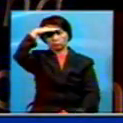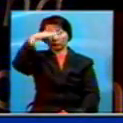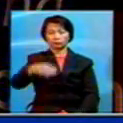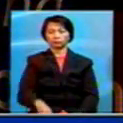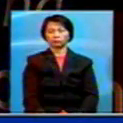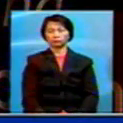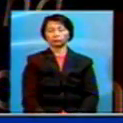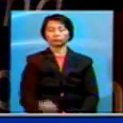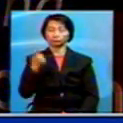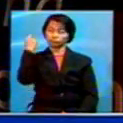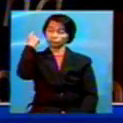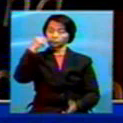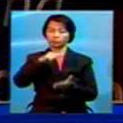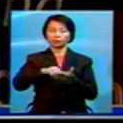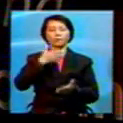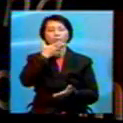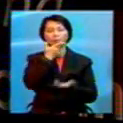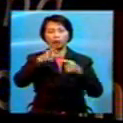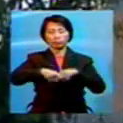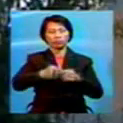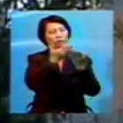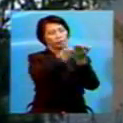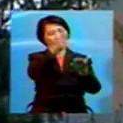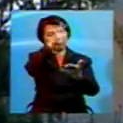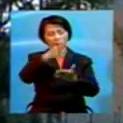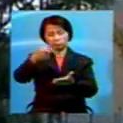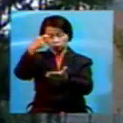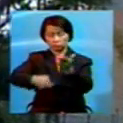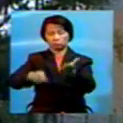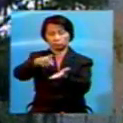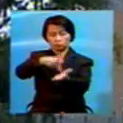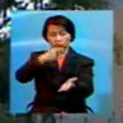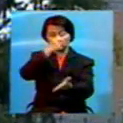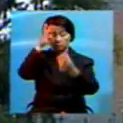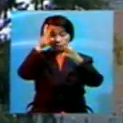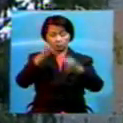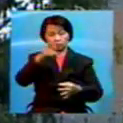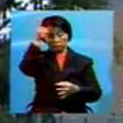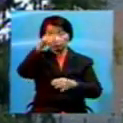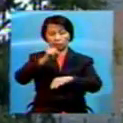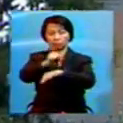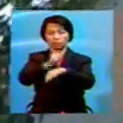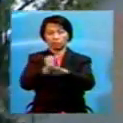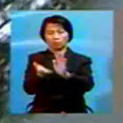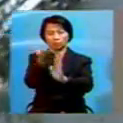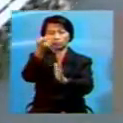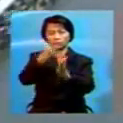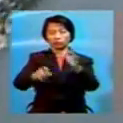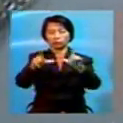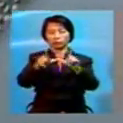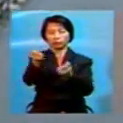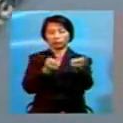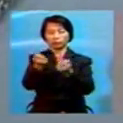Johor baru-baru ini Pemuda umno mencadangkan kerajaan mengenakan caj berkenaan berikutan keputusan kerajaan Singapura menaikkan caj permit